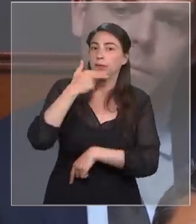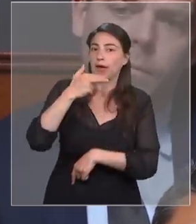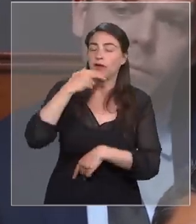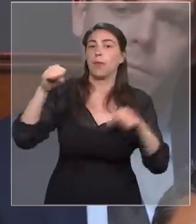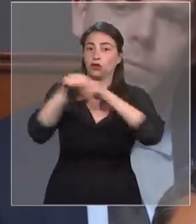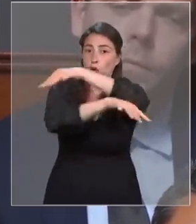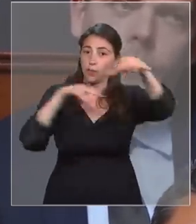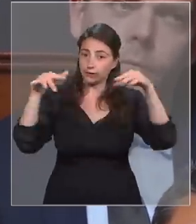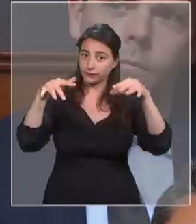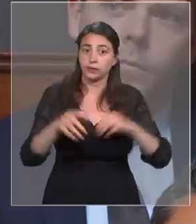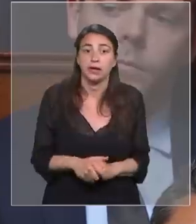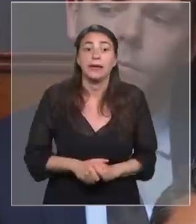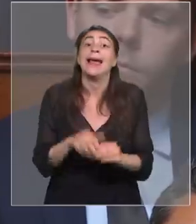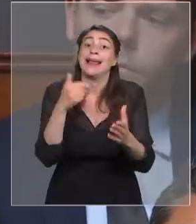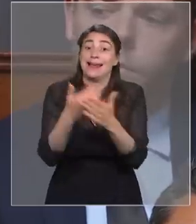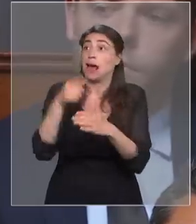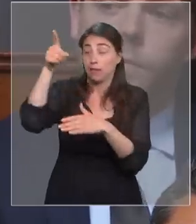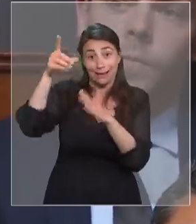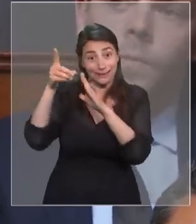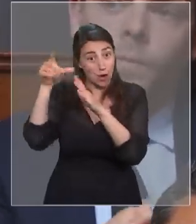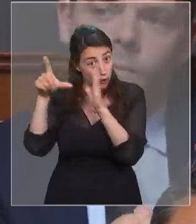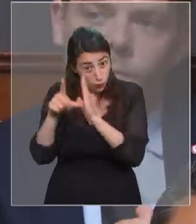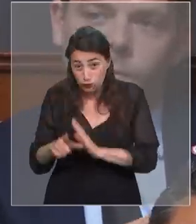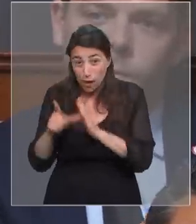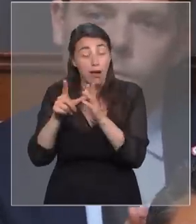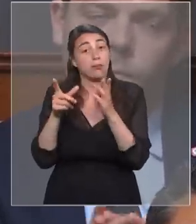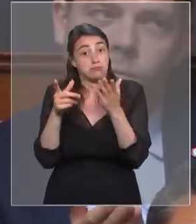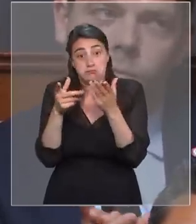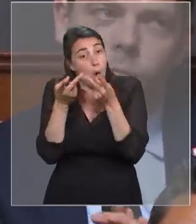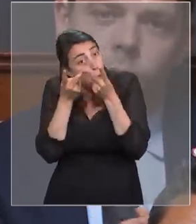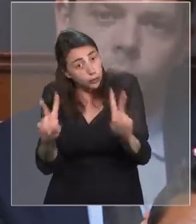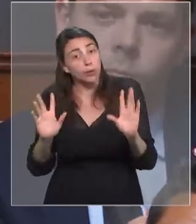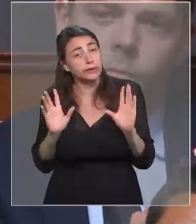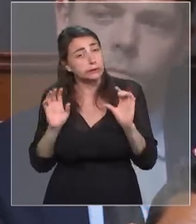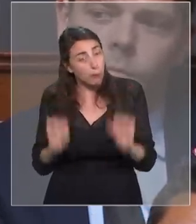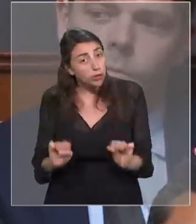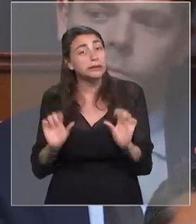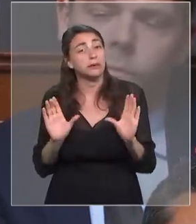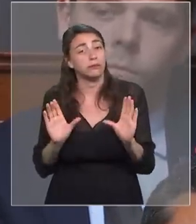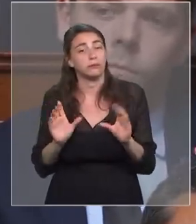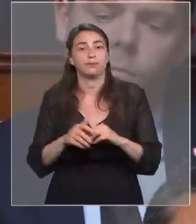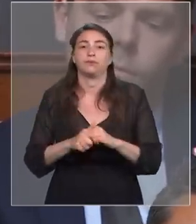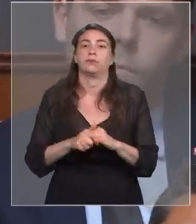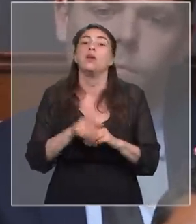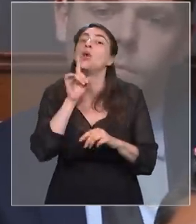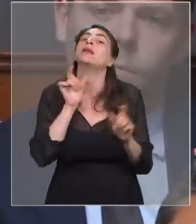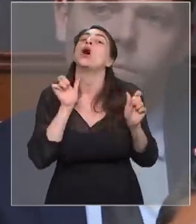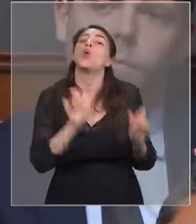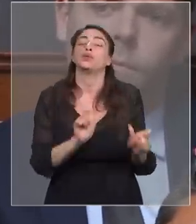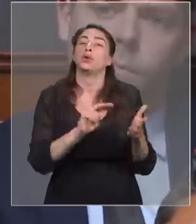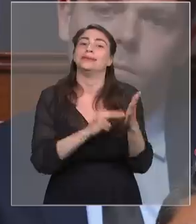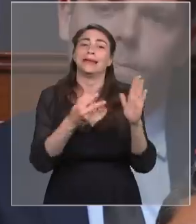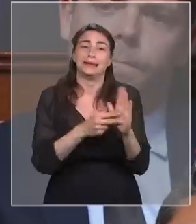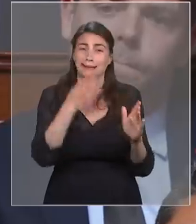comme l'autorise la directive européenne. Ce contrôle technique est une véritable